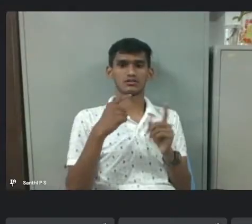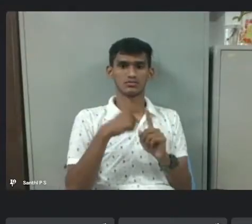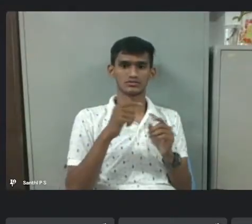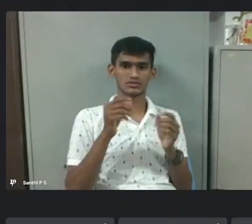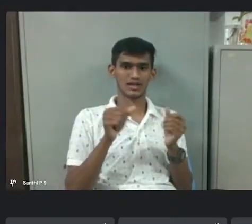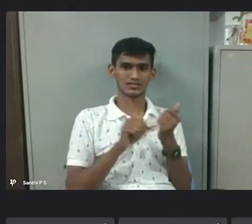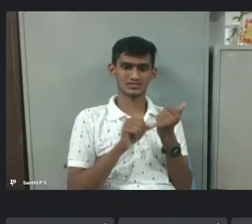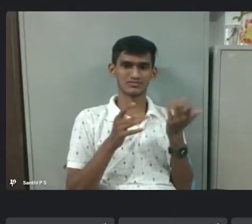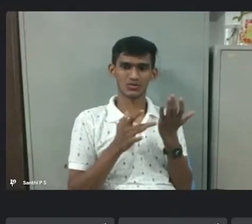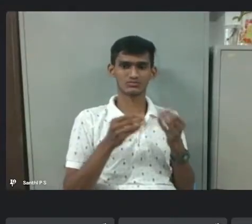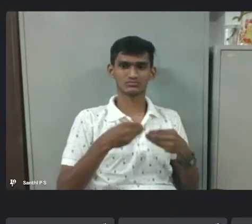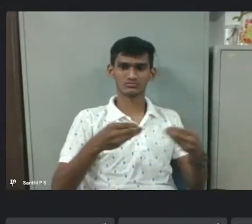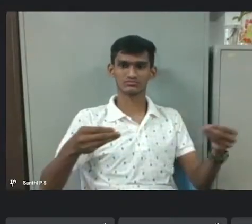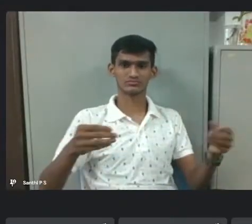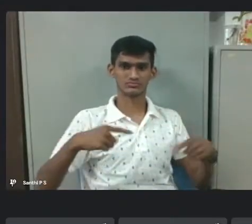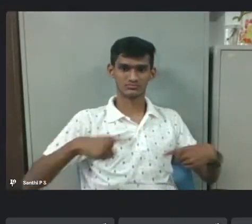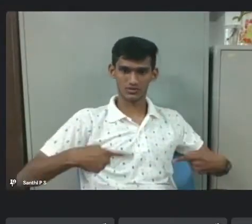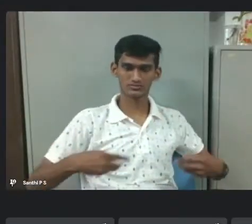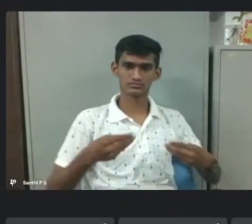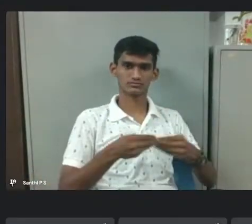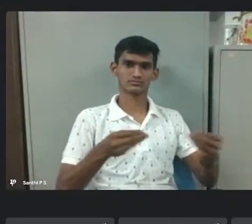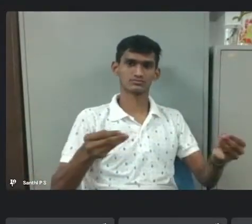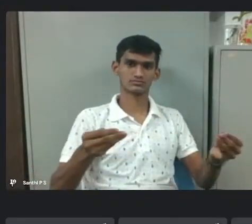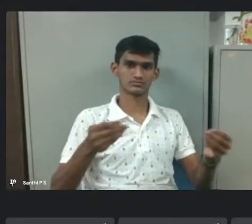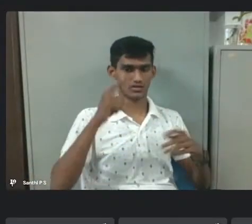അതെല്ലാമാണ് പ്ലാനിലുള്ളത്. തീർച്ചയായിട്ടും